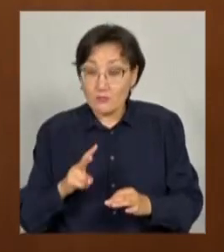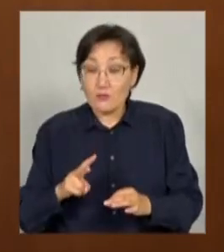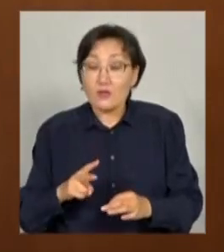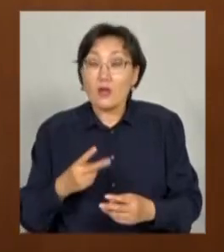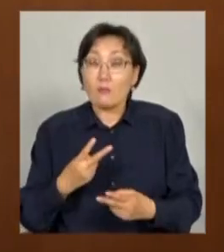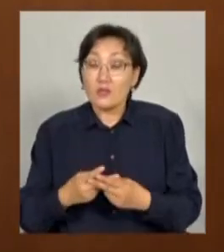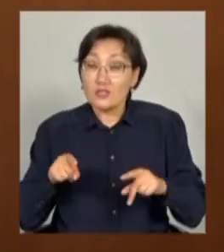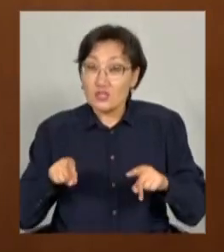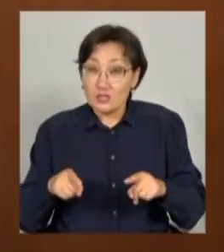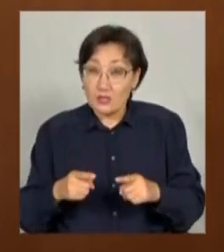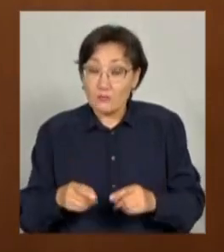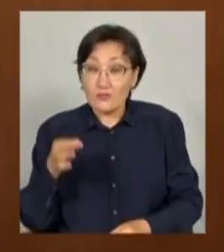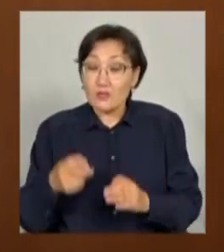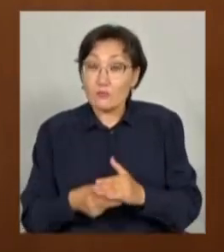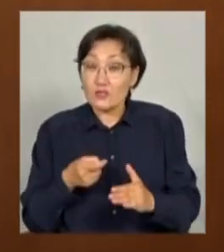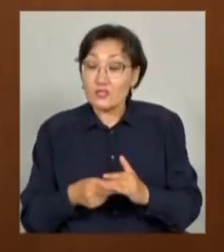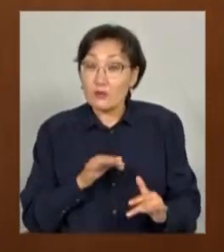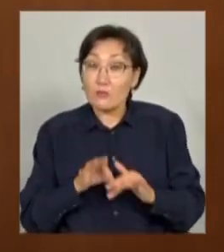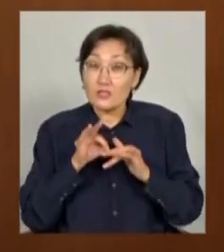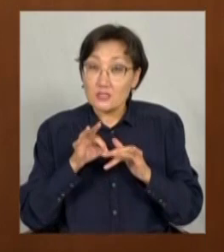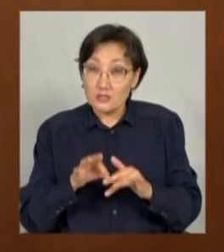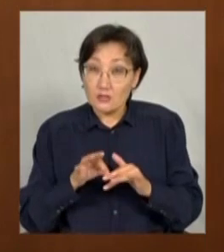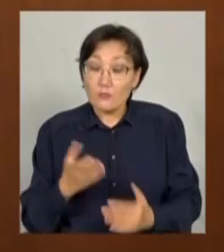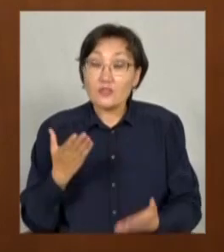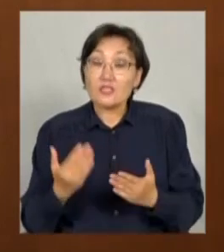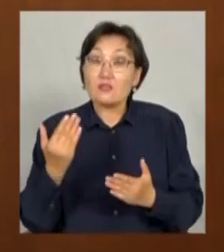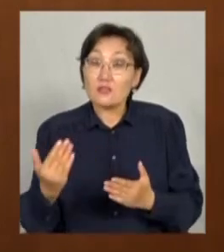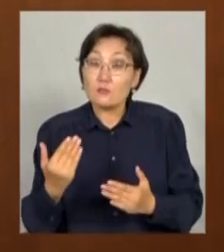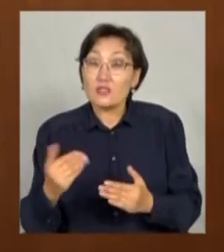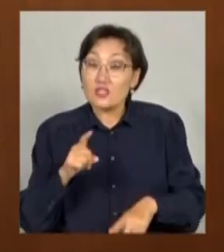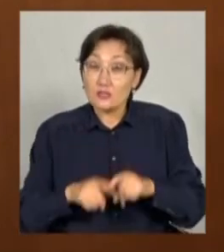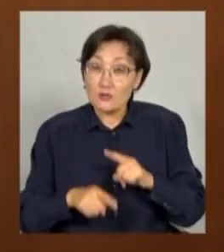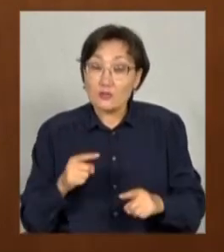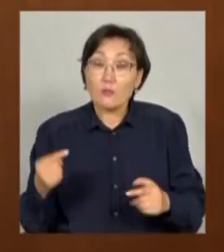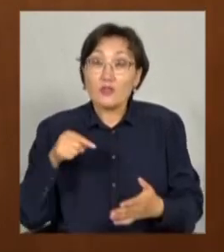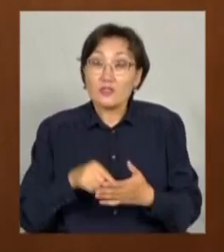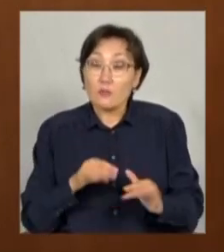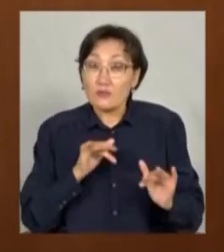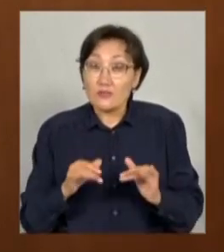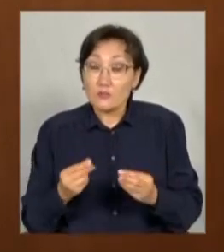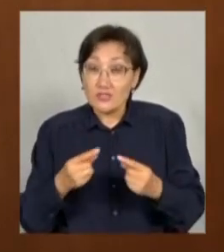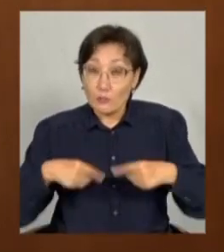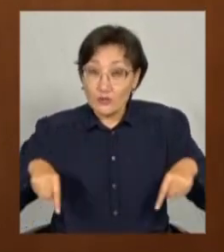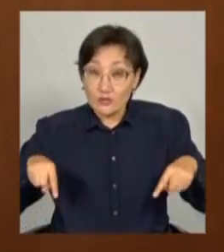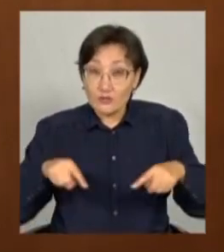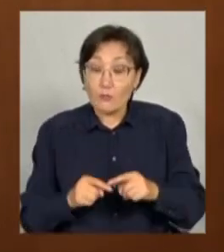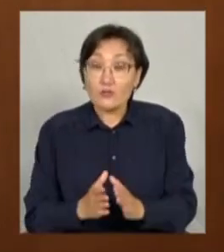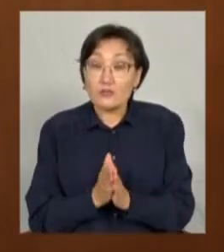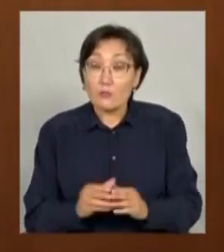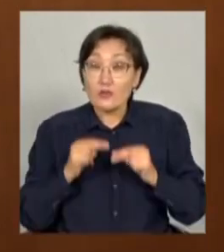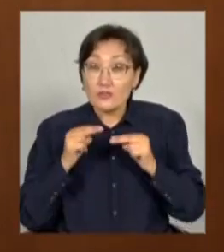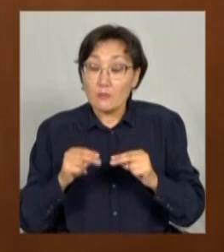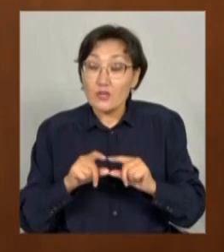под стражу. Досудебное расследование продолжается. Если вы и ваши близкие столкнулись с деятельностью финансовой пирамиды, просим